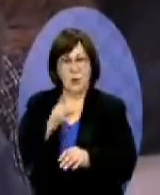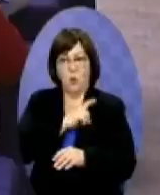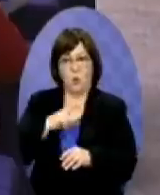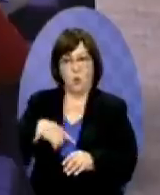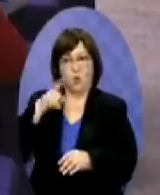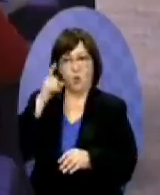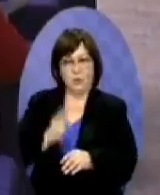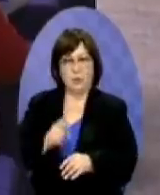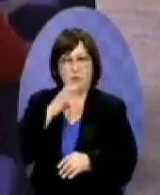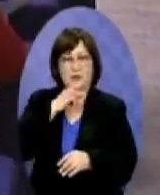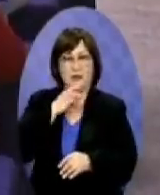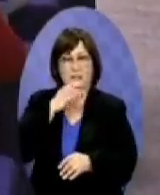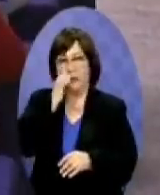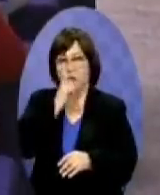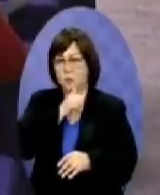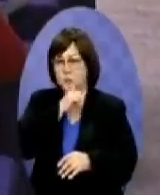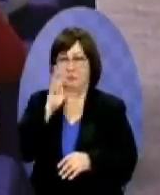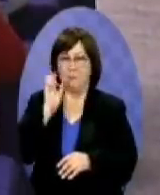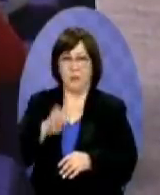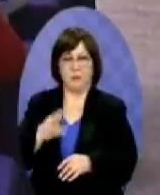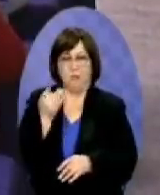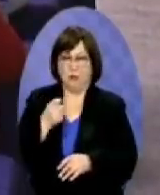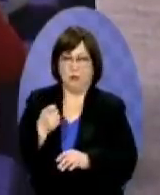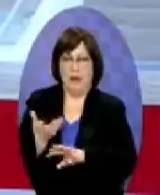байгааг тэтгэлж байна.